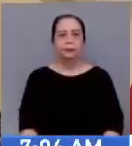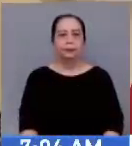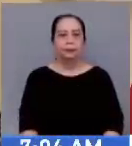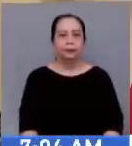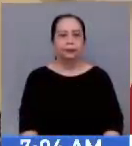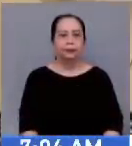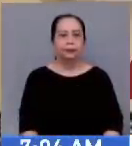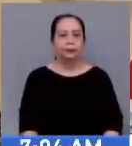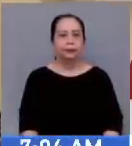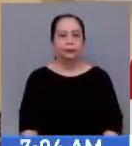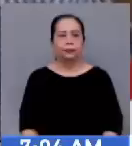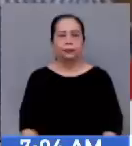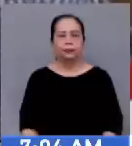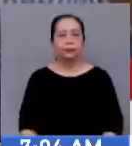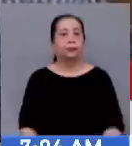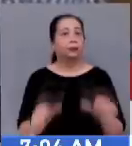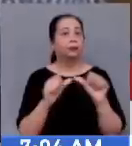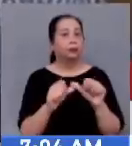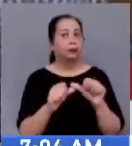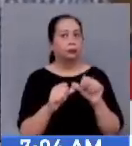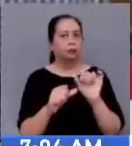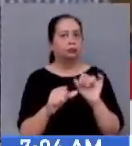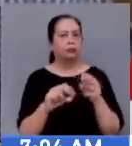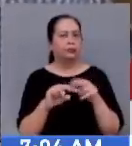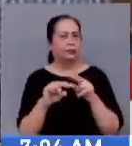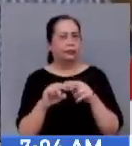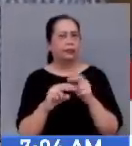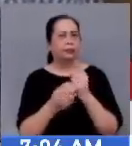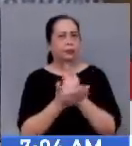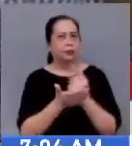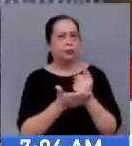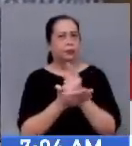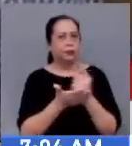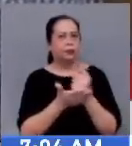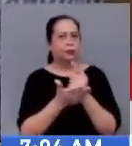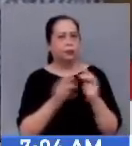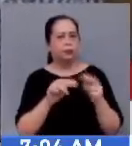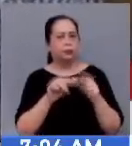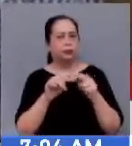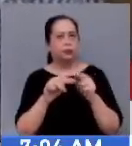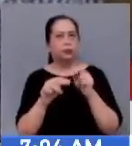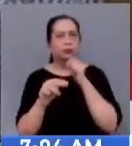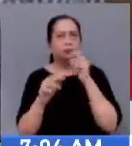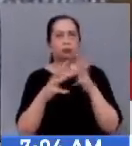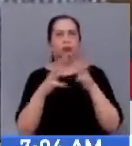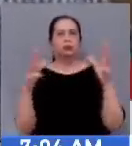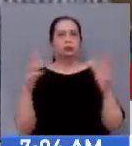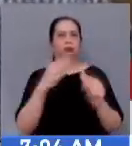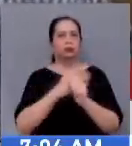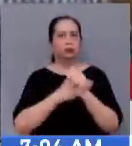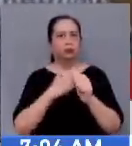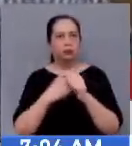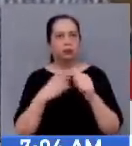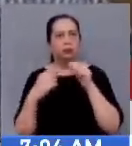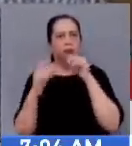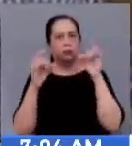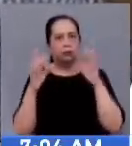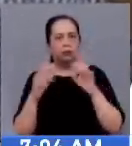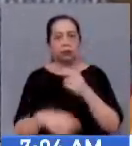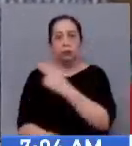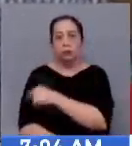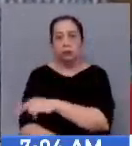It's a continued increase in cases. It's a weak surge. It's not alarming naman. Hospitalizations are low. We don't